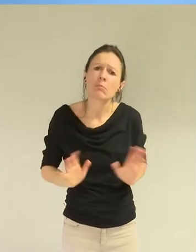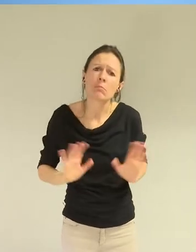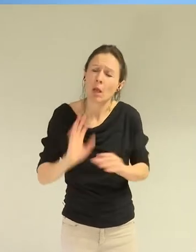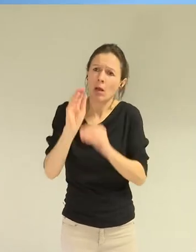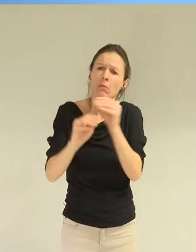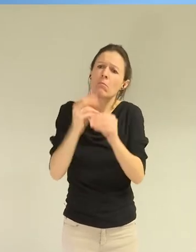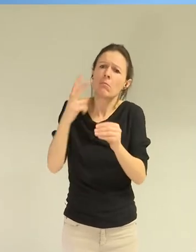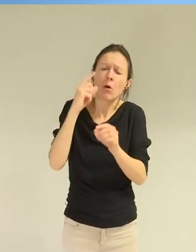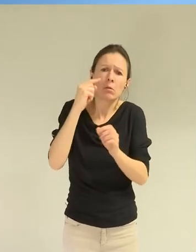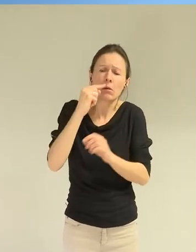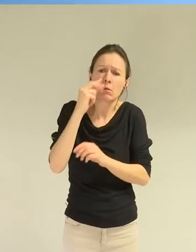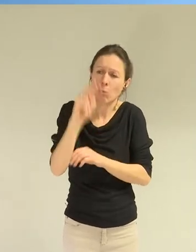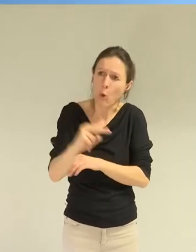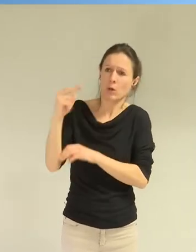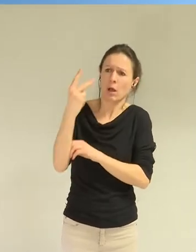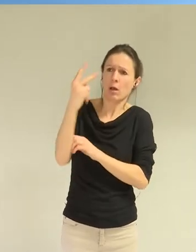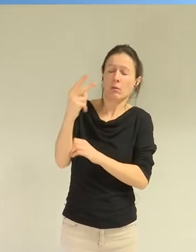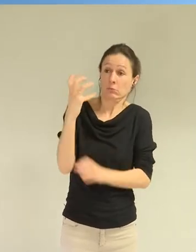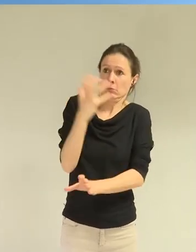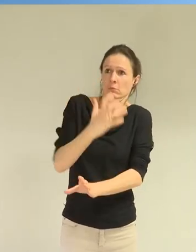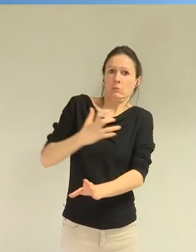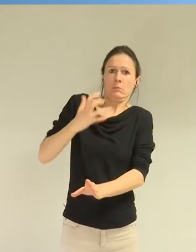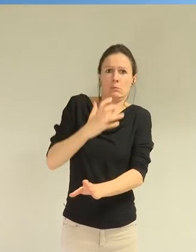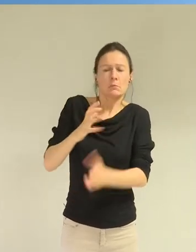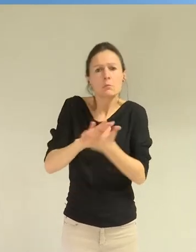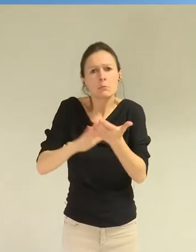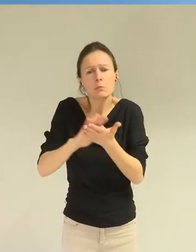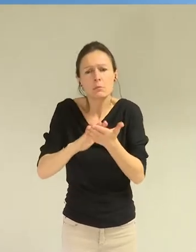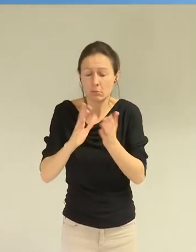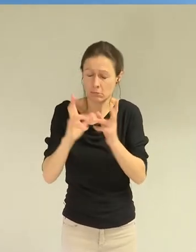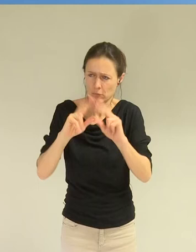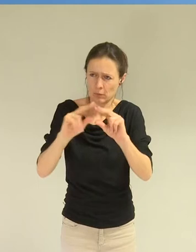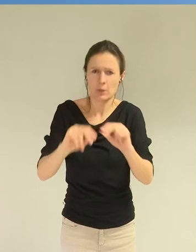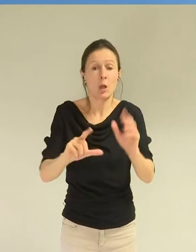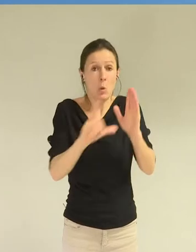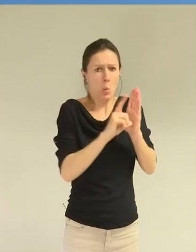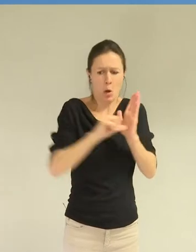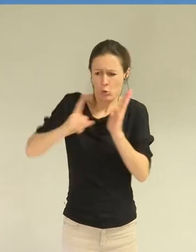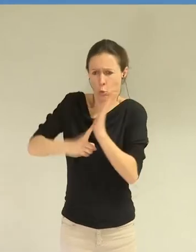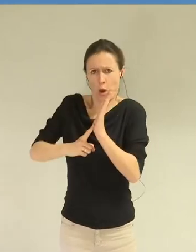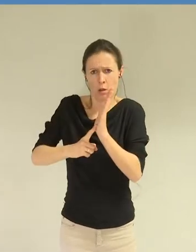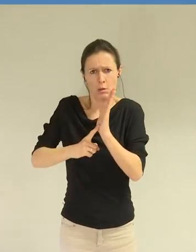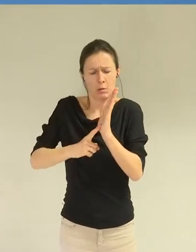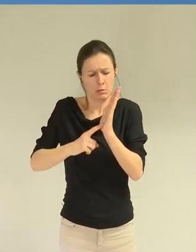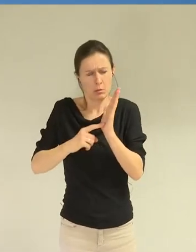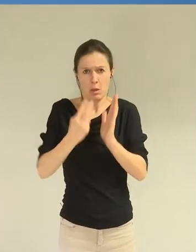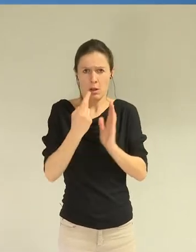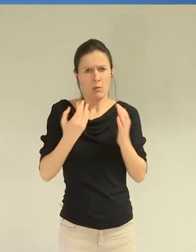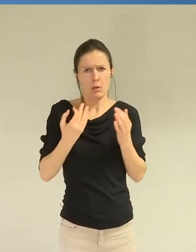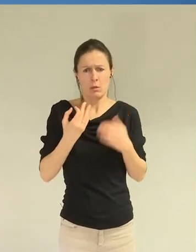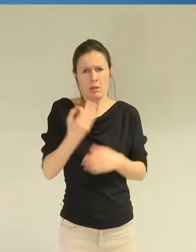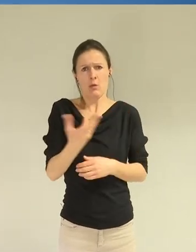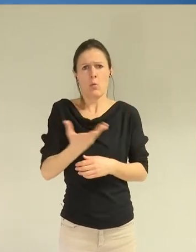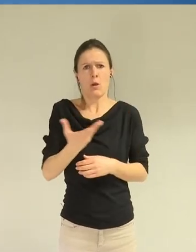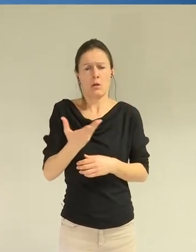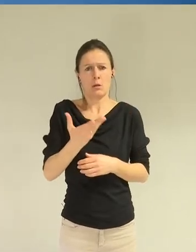car la loi et le droit que distille ils sont clairs ils sont forts doivent